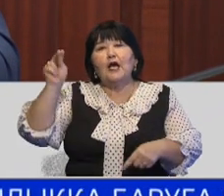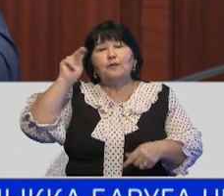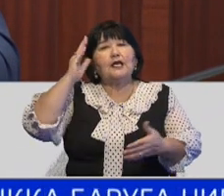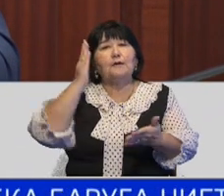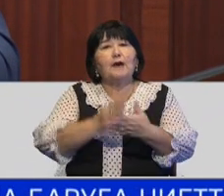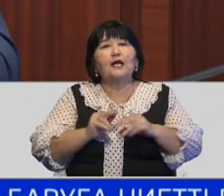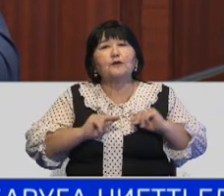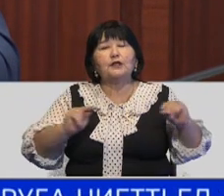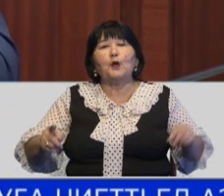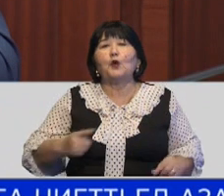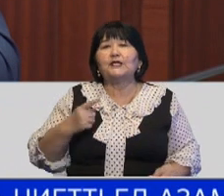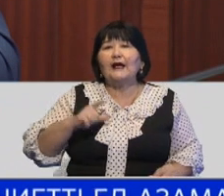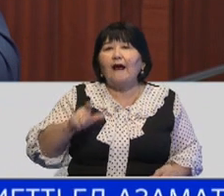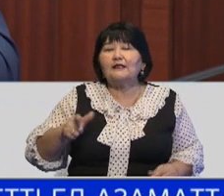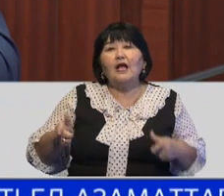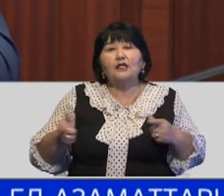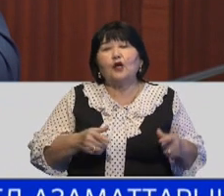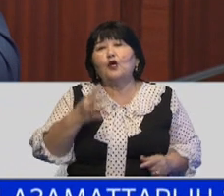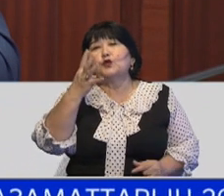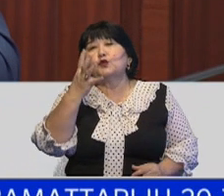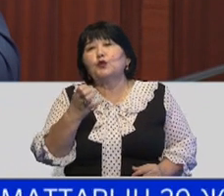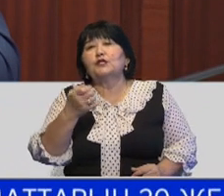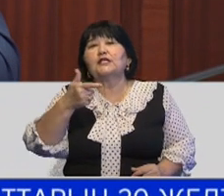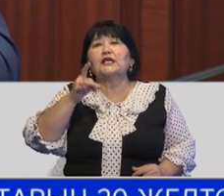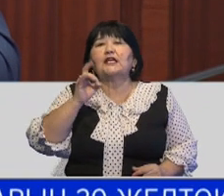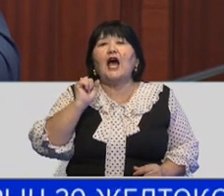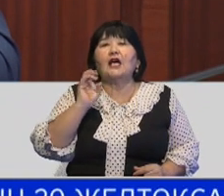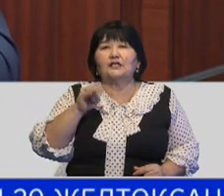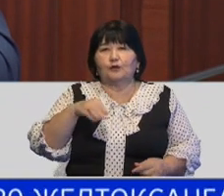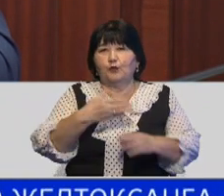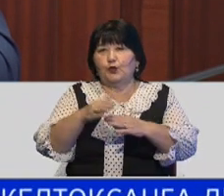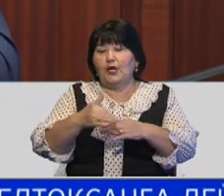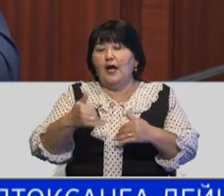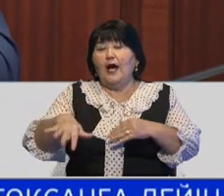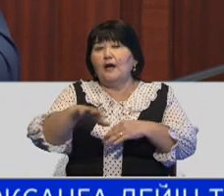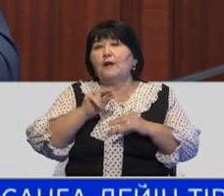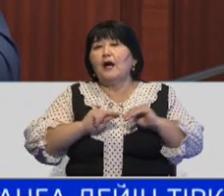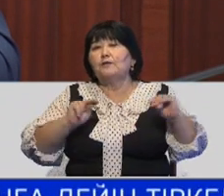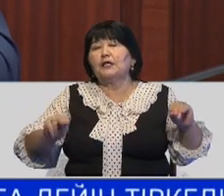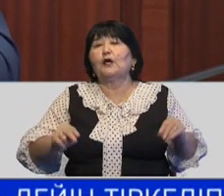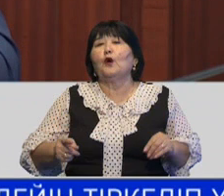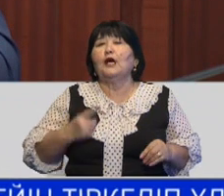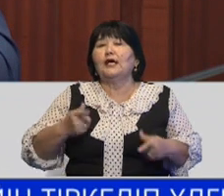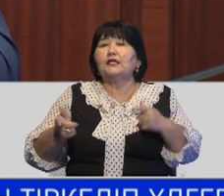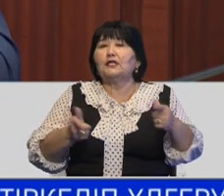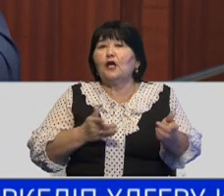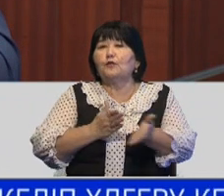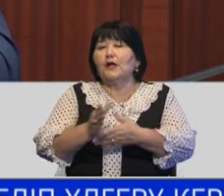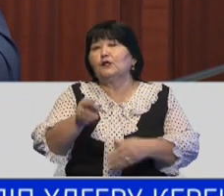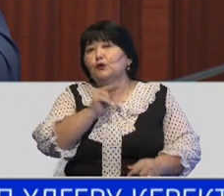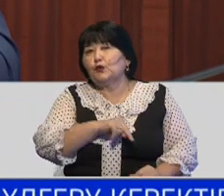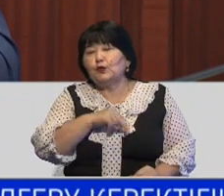бар педагогикалық кадрлар даярлауға 400 грант бөлінді. Аймақта педагогикалық кадрлар даярлау бағытындағы